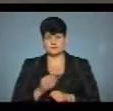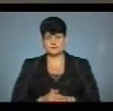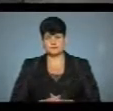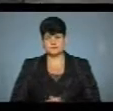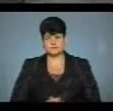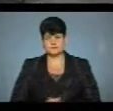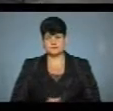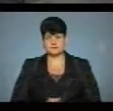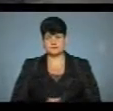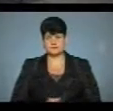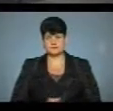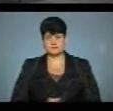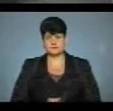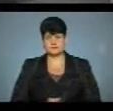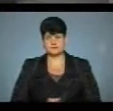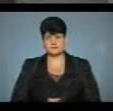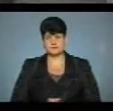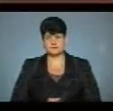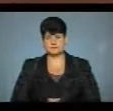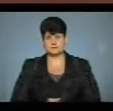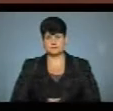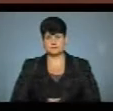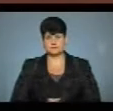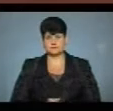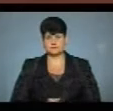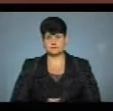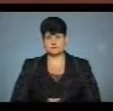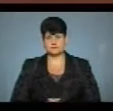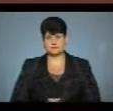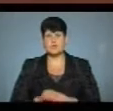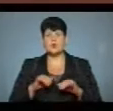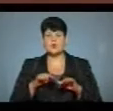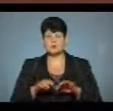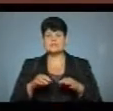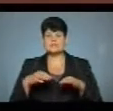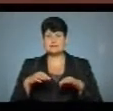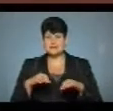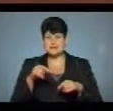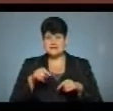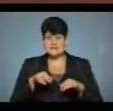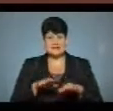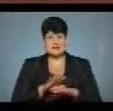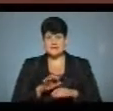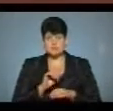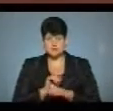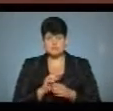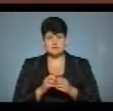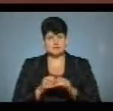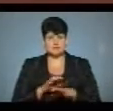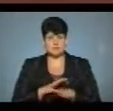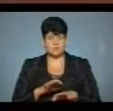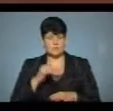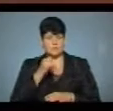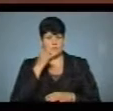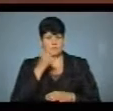Анатолій Ісаченко. Новини на Суспільному. Тернопіль. Рух транспорту на цій ділянці не зупиняли, затору не було. Ми